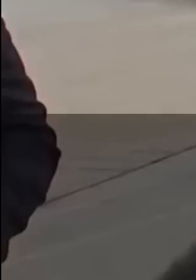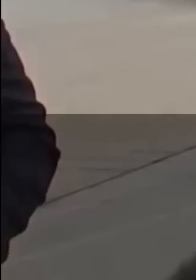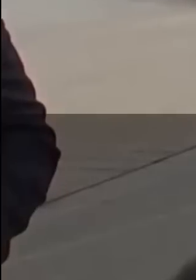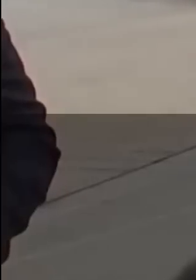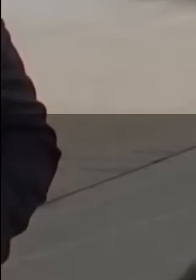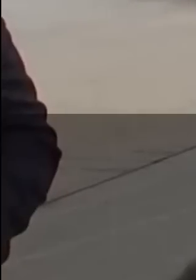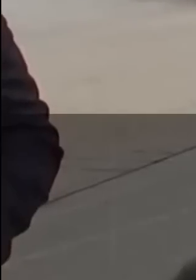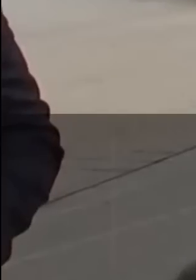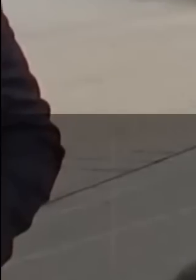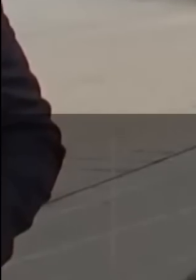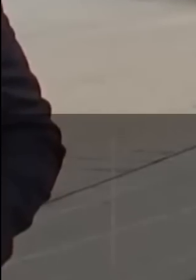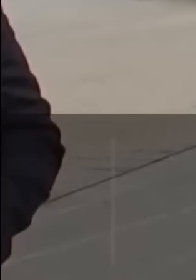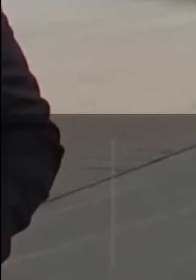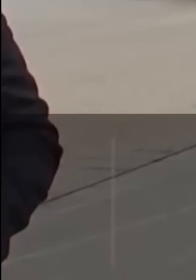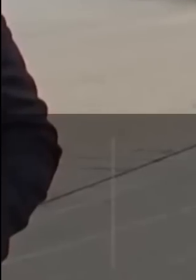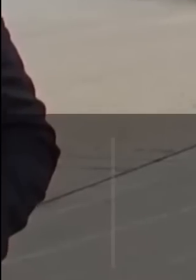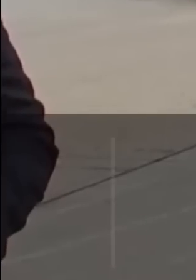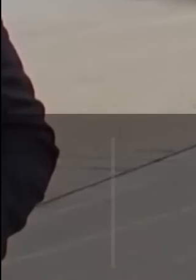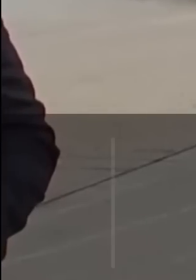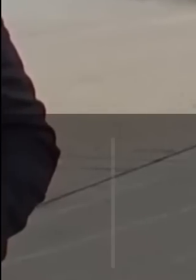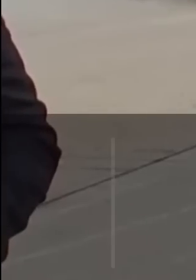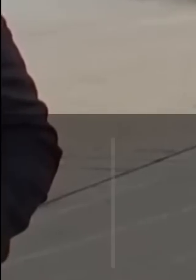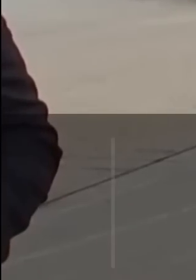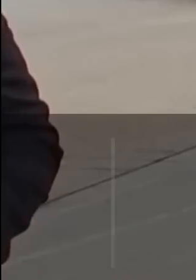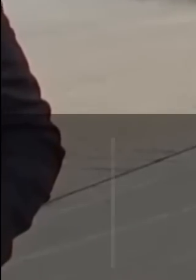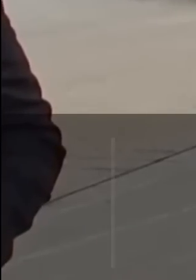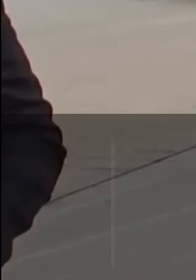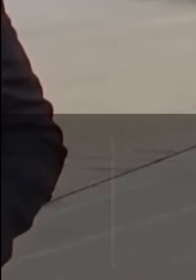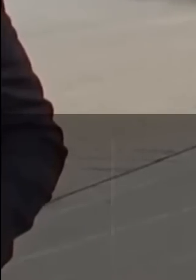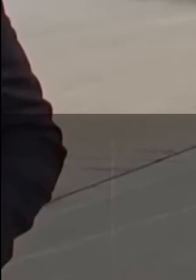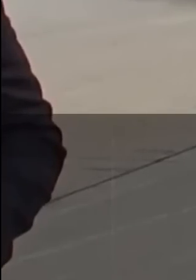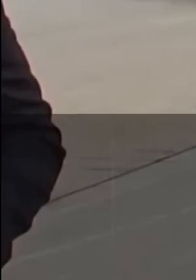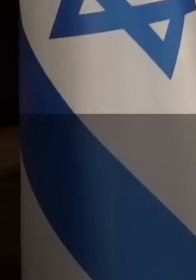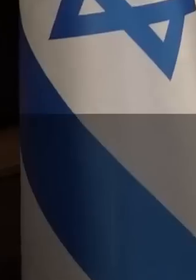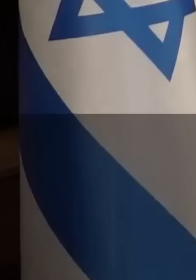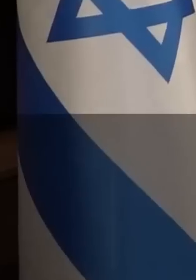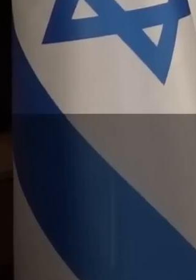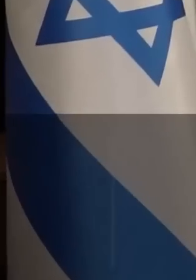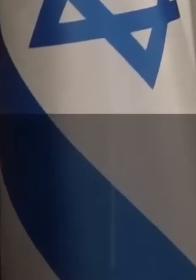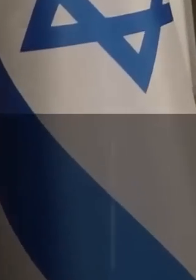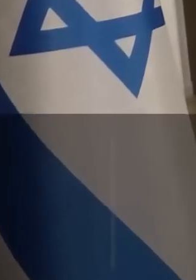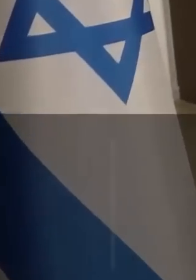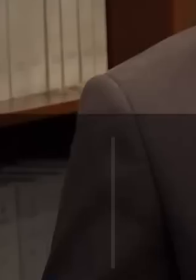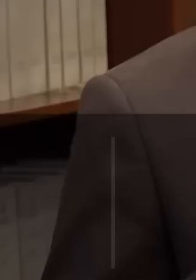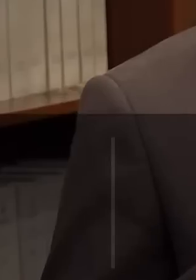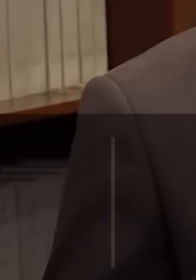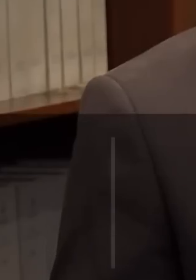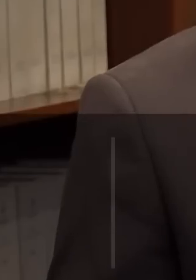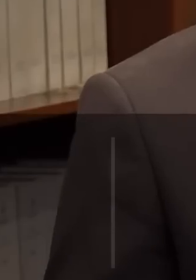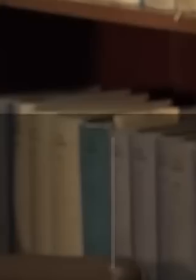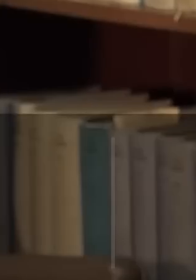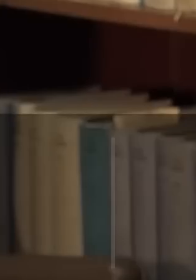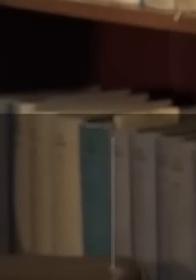the prime minister will act in a way that he can try to work out some genuine compromise. ראש המל"ל הנגבי עונה